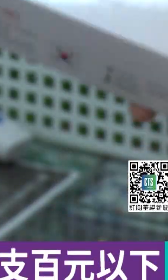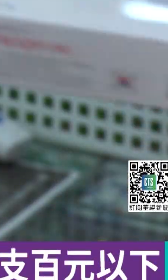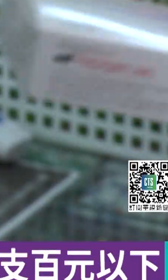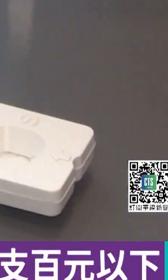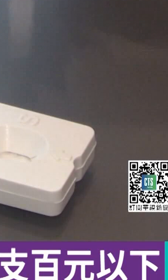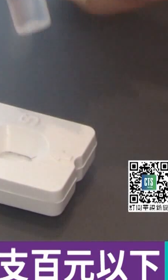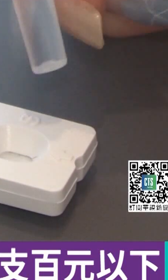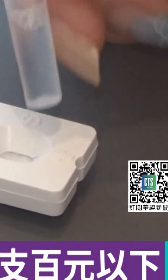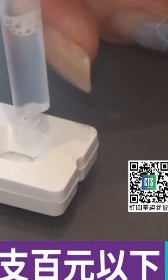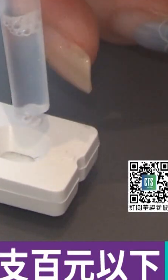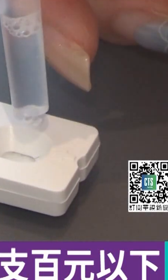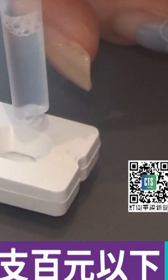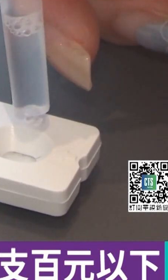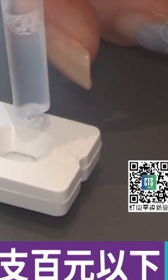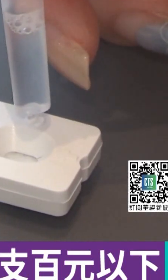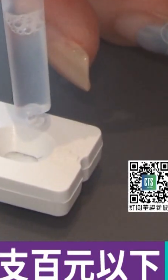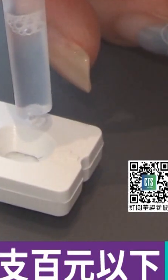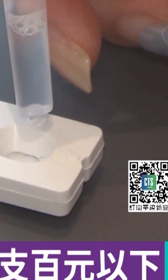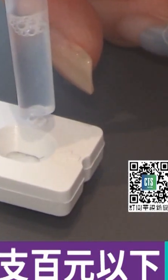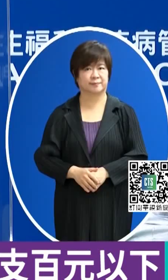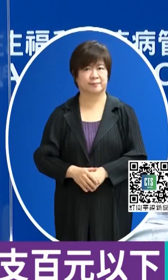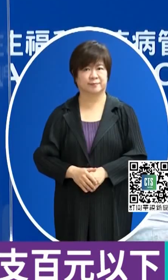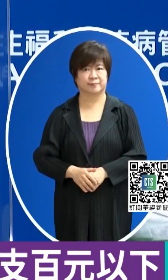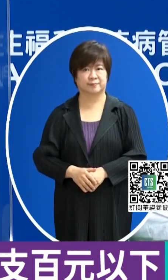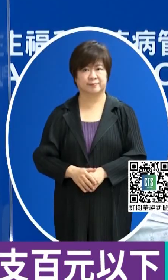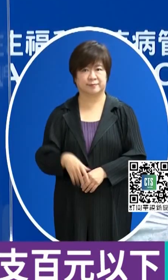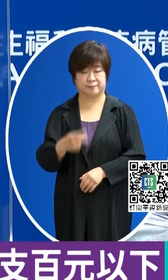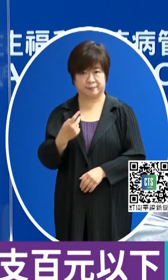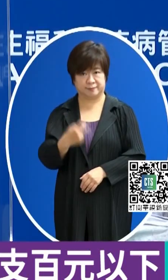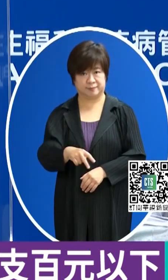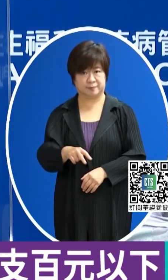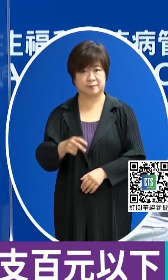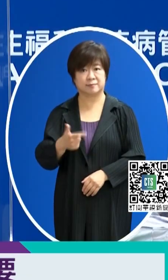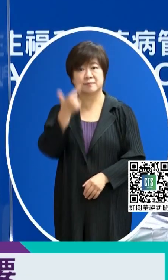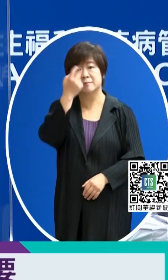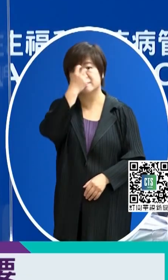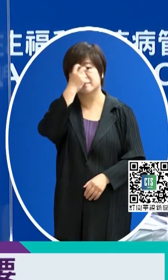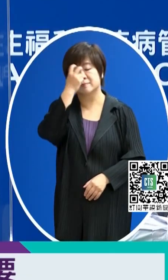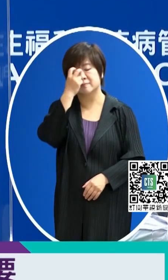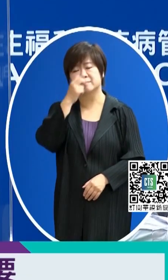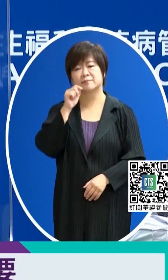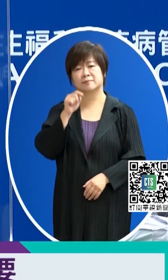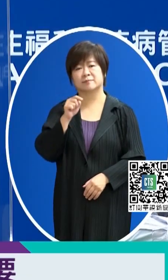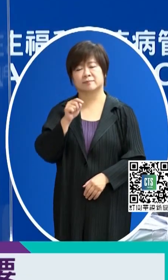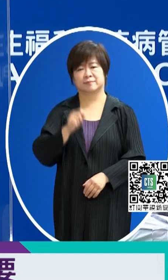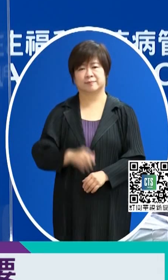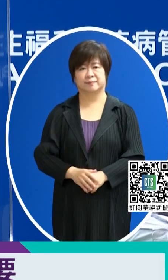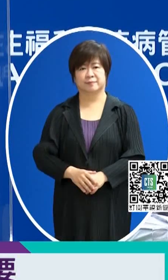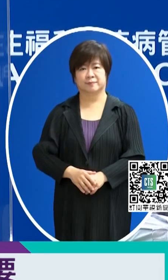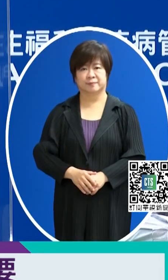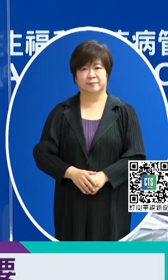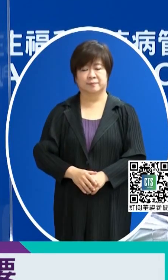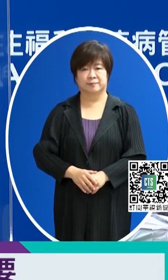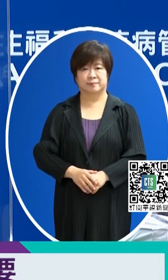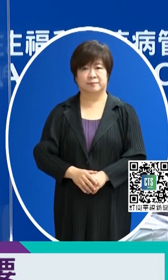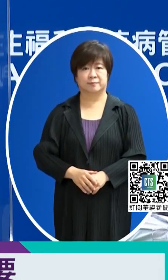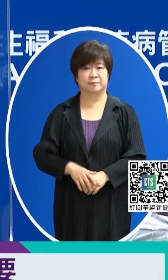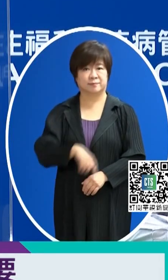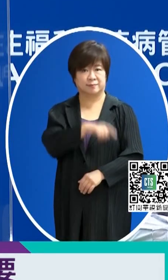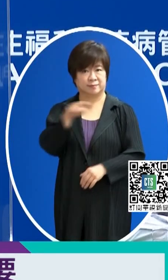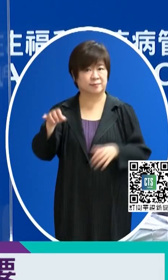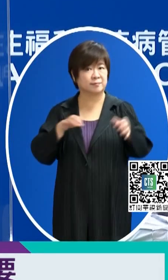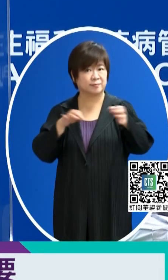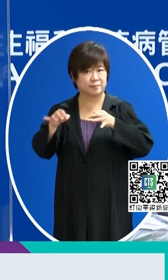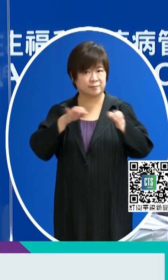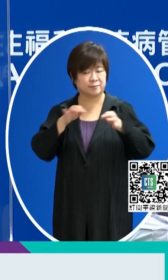制快筛试剂初步规划也跟着出炉。 这个快筛剂目前来讲，就是在市场上还是